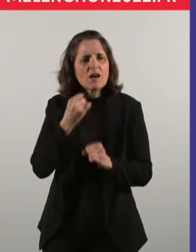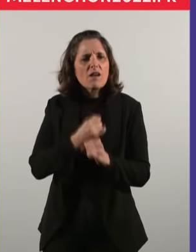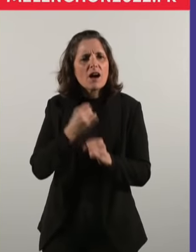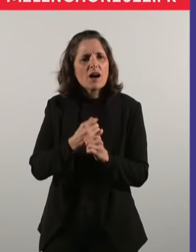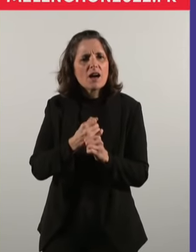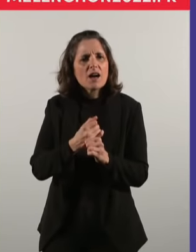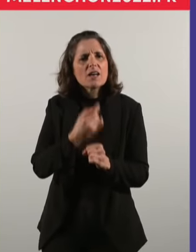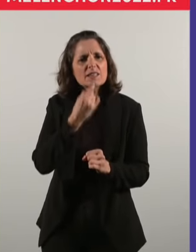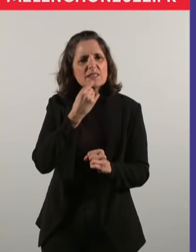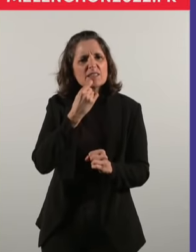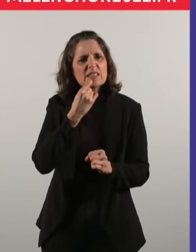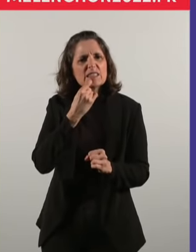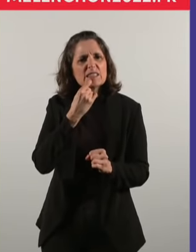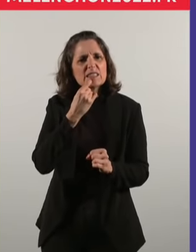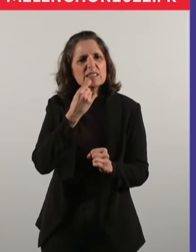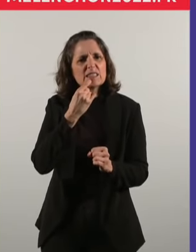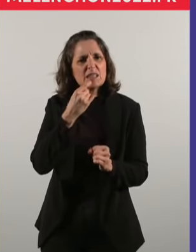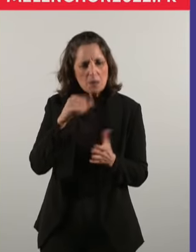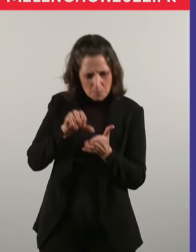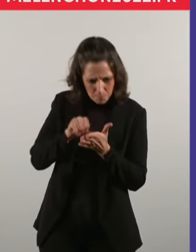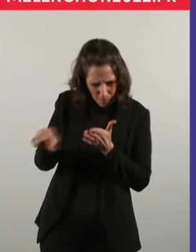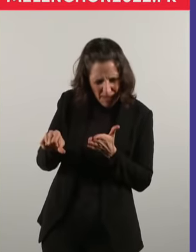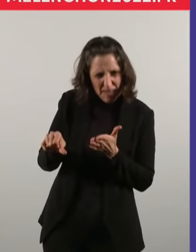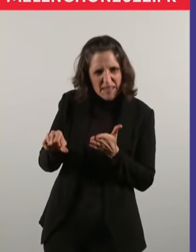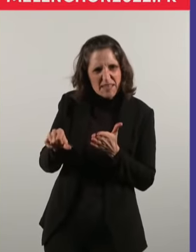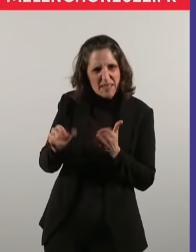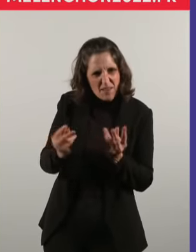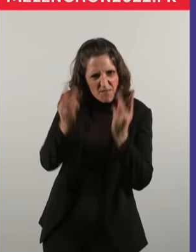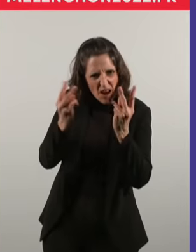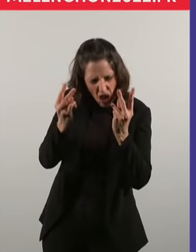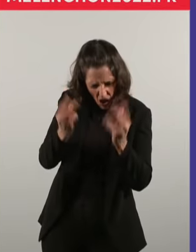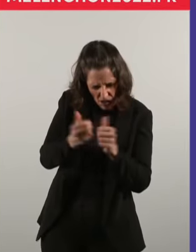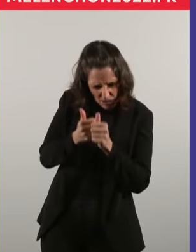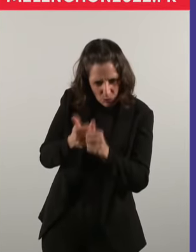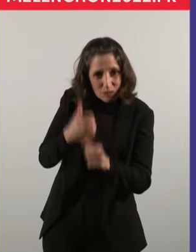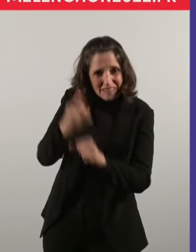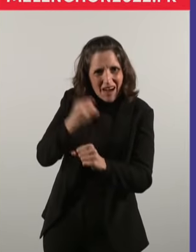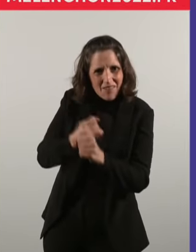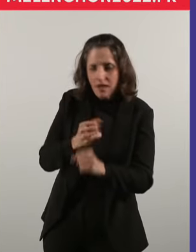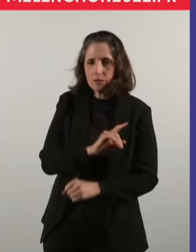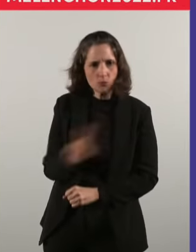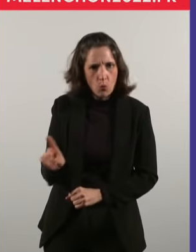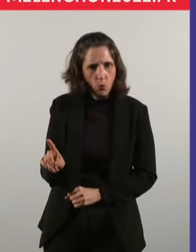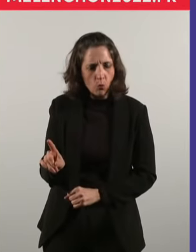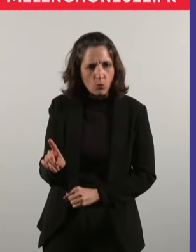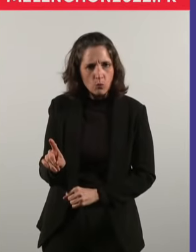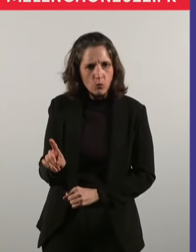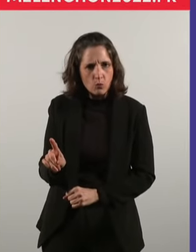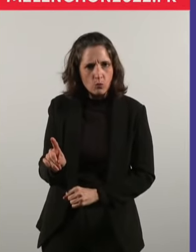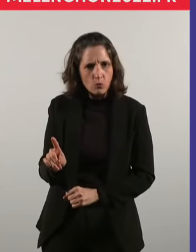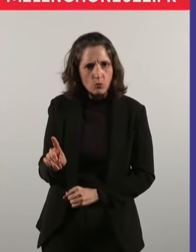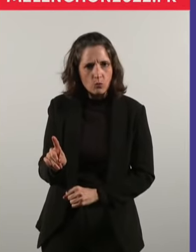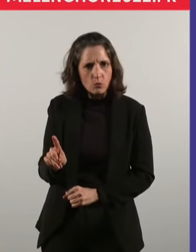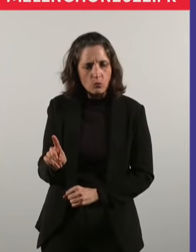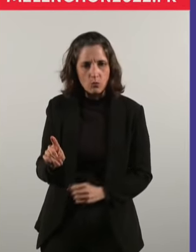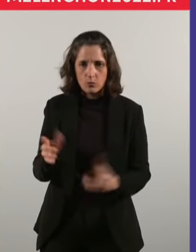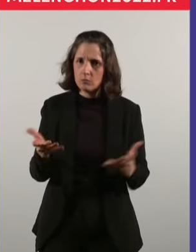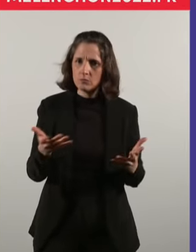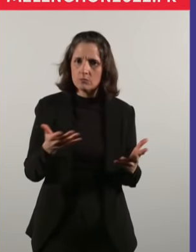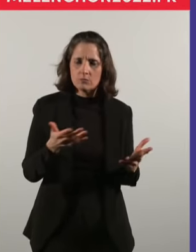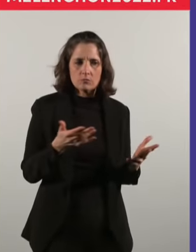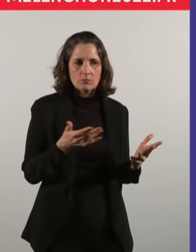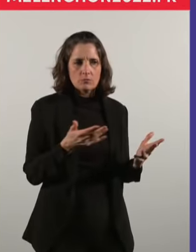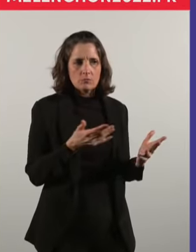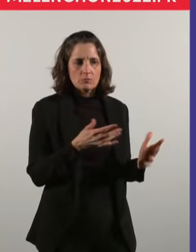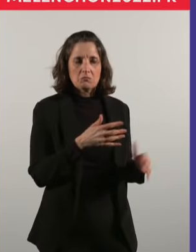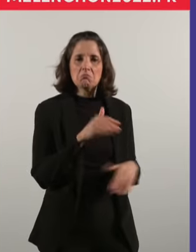valeur des 40 heures de la richesse que vous avez produite. La plus grande partie restera appropriée par le possesseur des moyens de